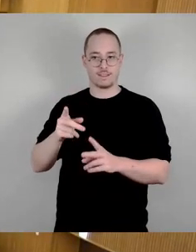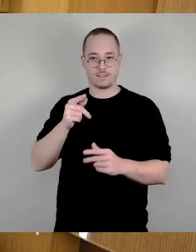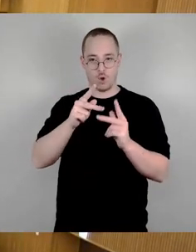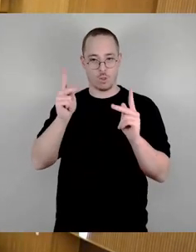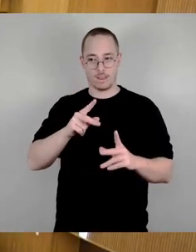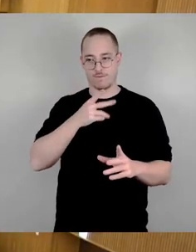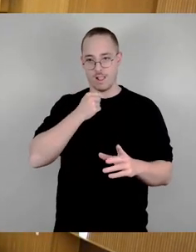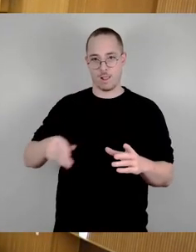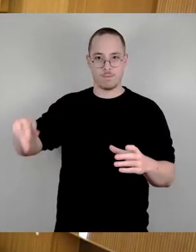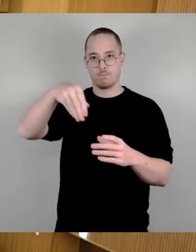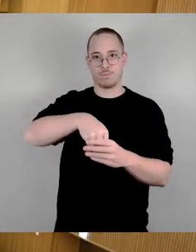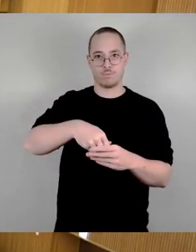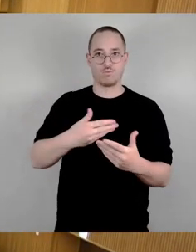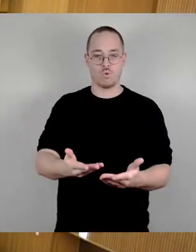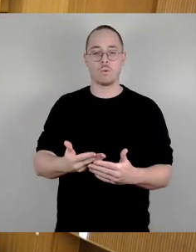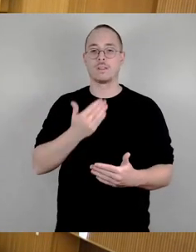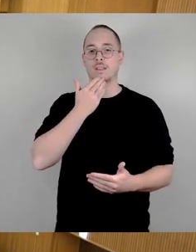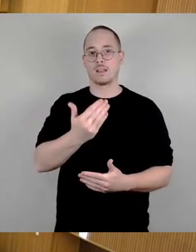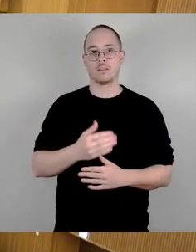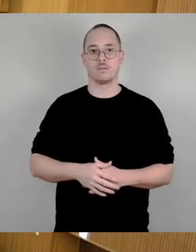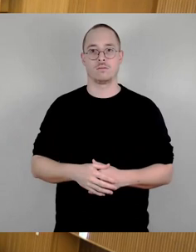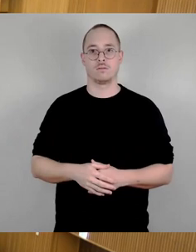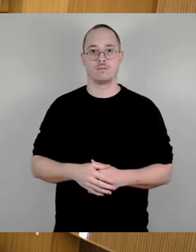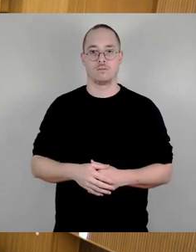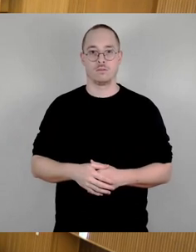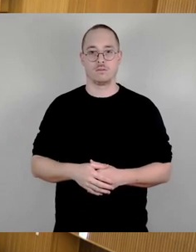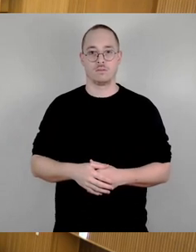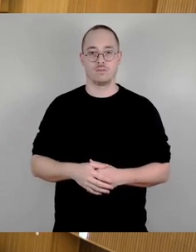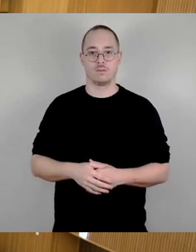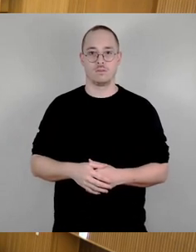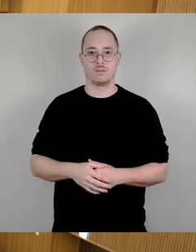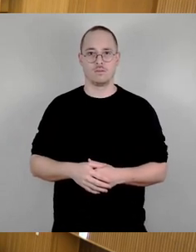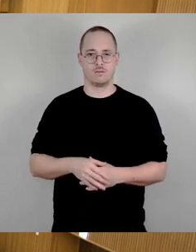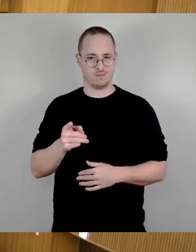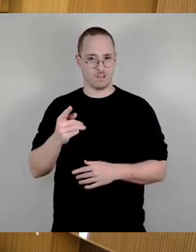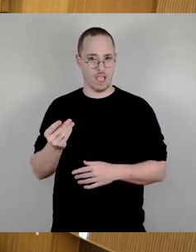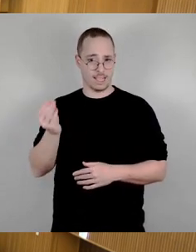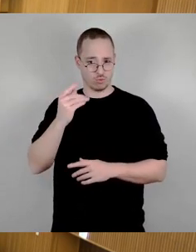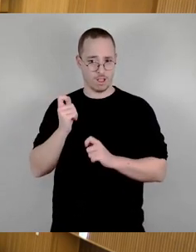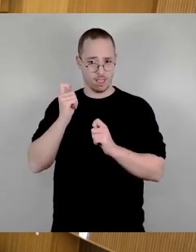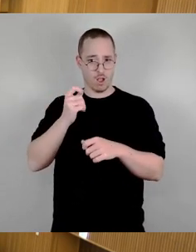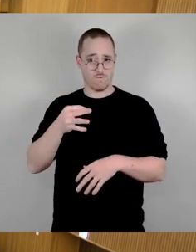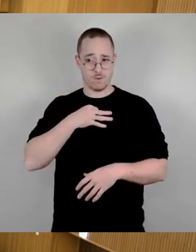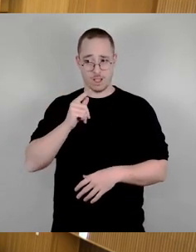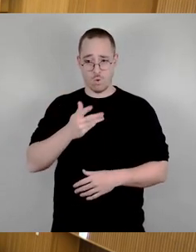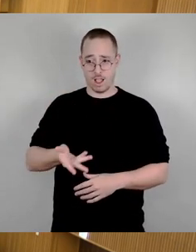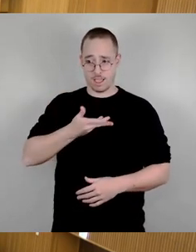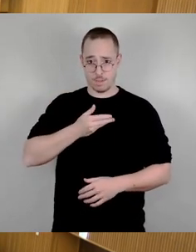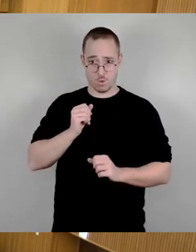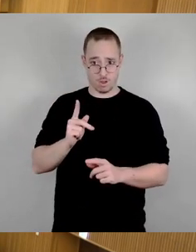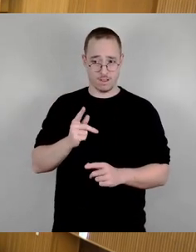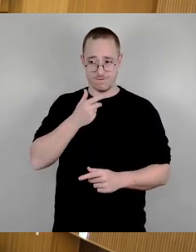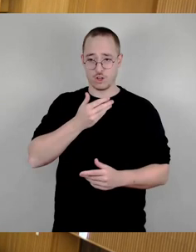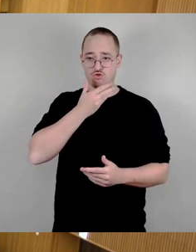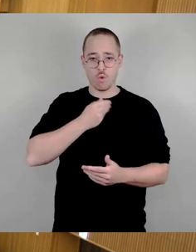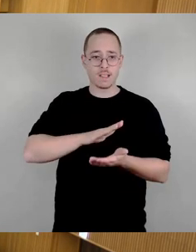Das ist jetzt ein Ergänzungsantrag. Haben Sie den auch noch für mich, dass wir das alles schön dokumentiert dann auch da haben? Können Sie